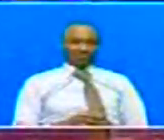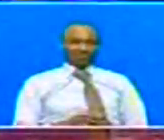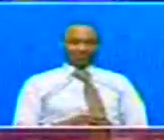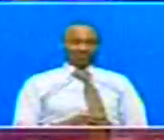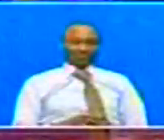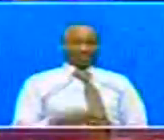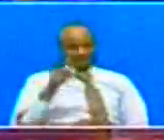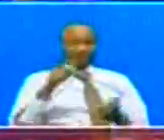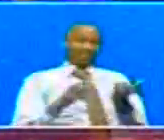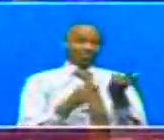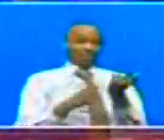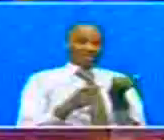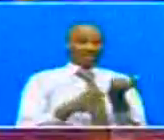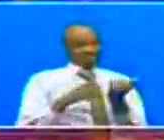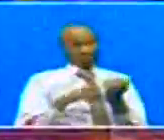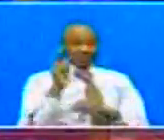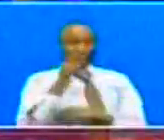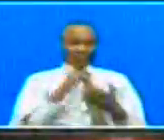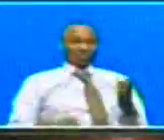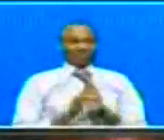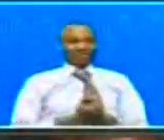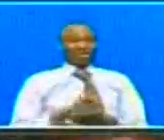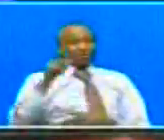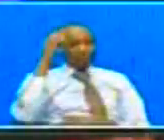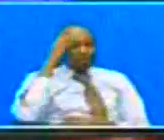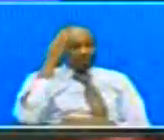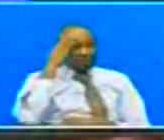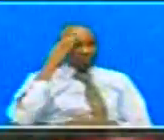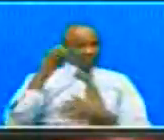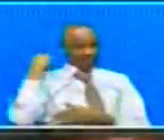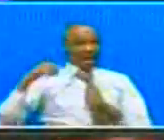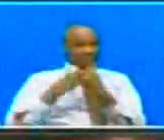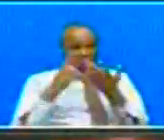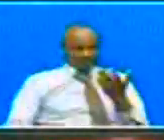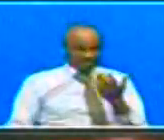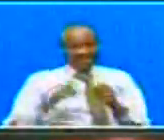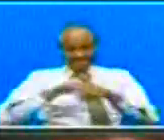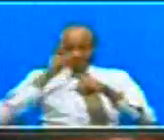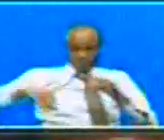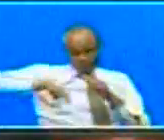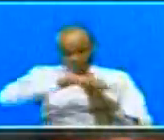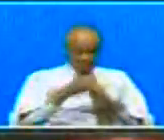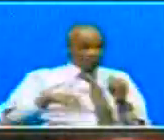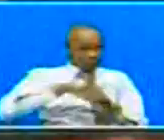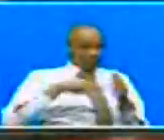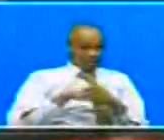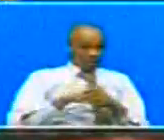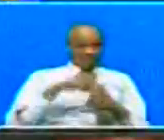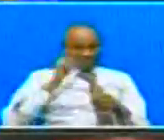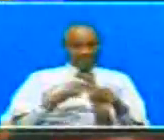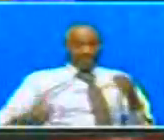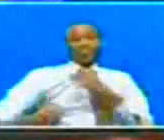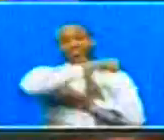salala. Ayayaye. Unajua zamani kama wewe unakumbuka vilivyo, ukicheza mpira zamani ulikuwa unapigwa